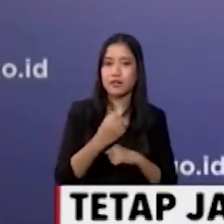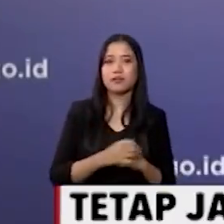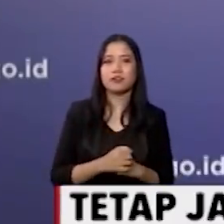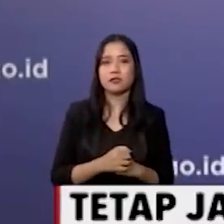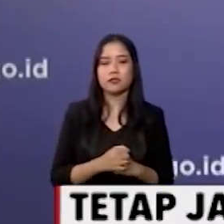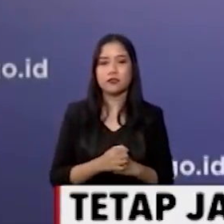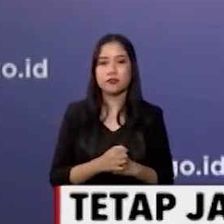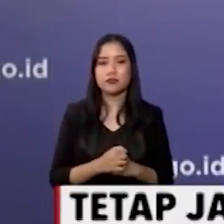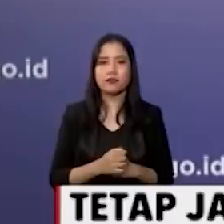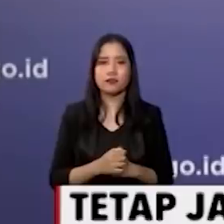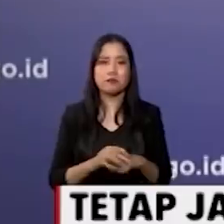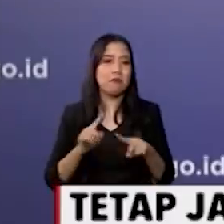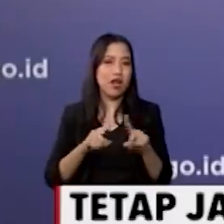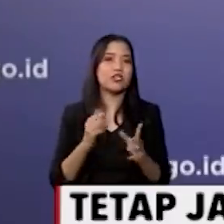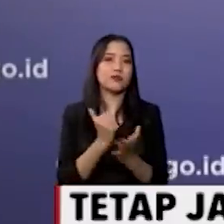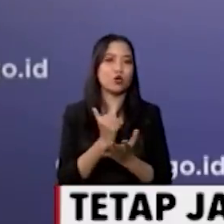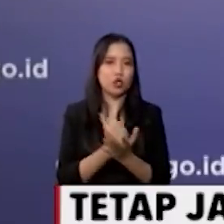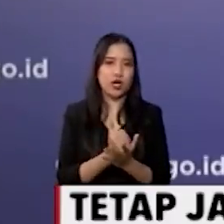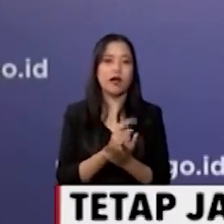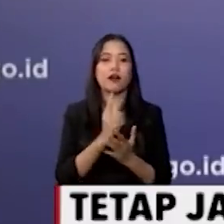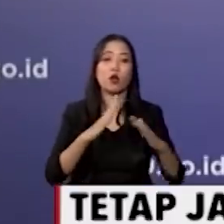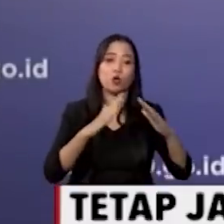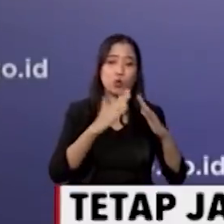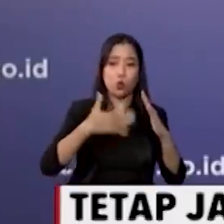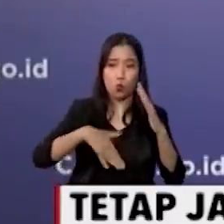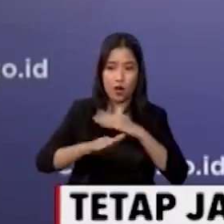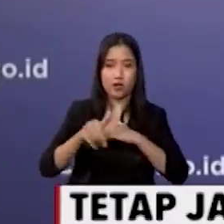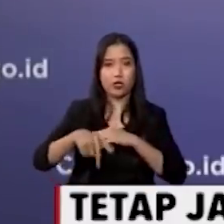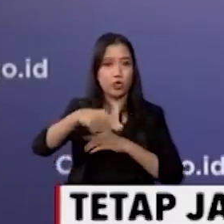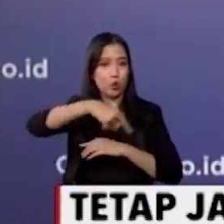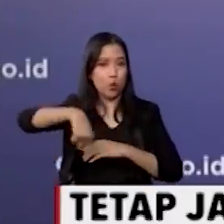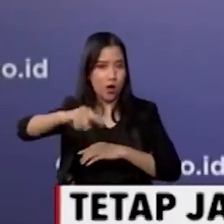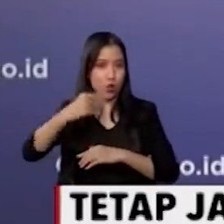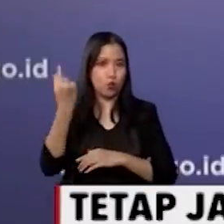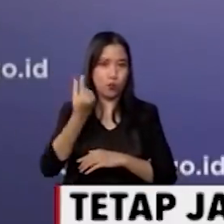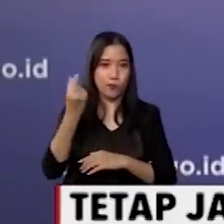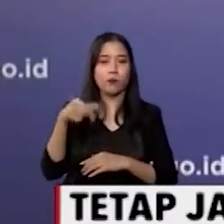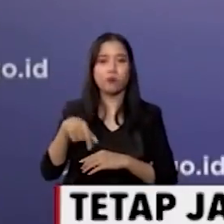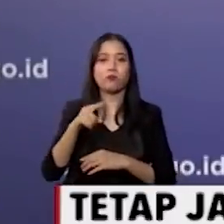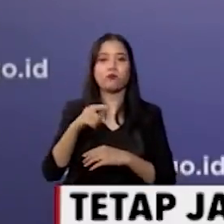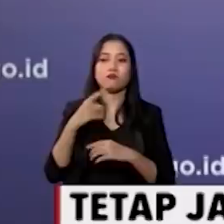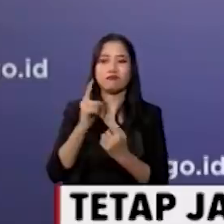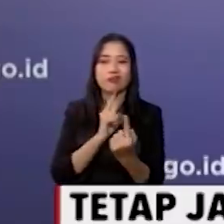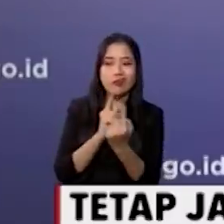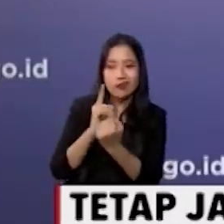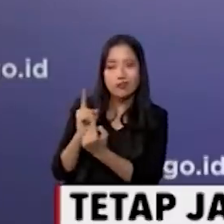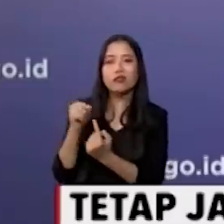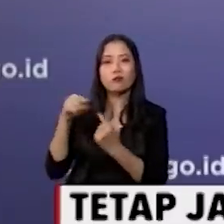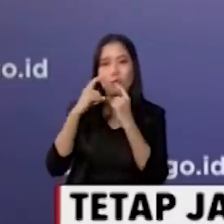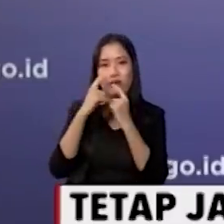Padahal, protokol kesehatan utama kita kalau berada di ruang publik dan berdekatan dengan orang lain, kita wajib menggunakan